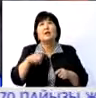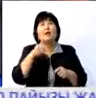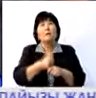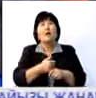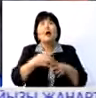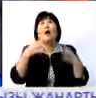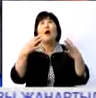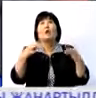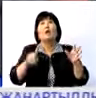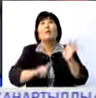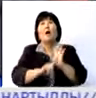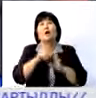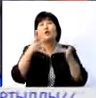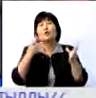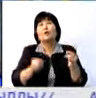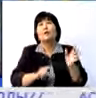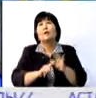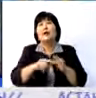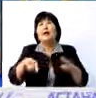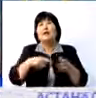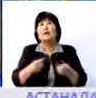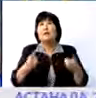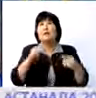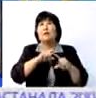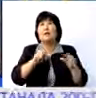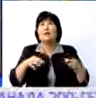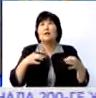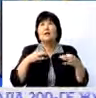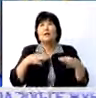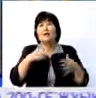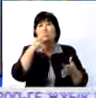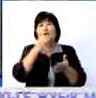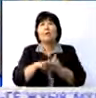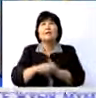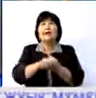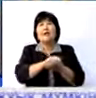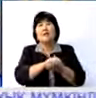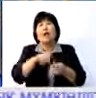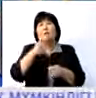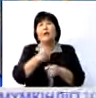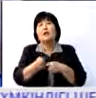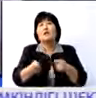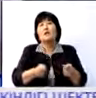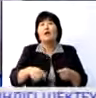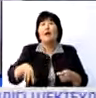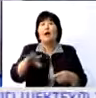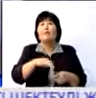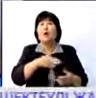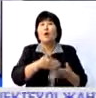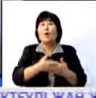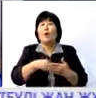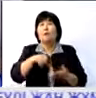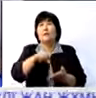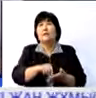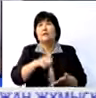Ал тәуелсіздіктің алғашқы күндерінен бастап қаладағы ірі мекемелердің бірі Салтанат жауапкершілігі шектеулі серіктестігіне басшылық етіп келеді. Аймақтың қоғамдық саяси